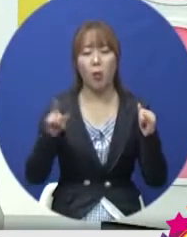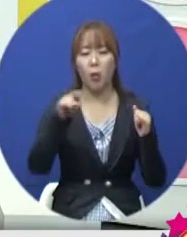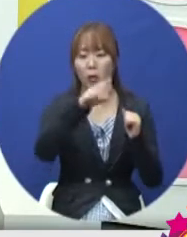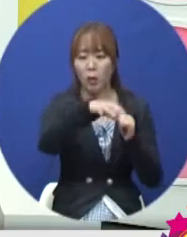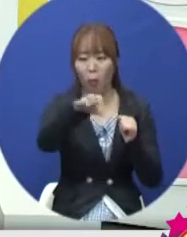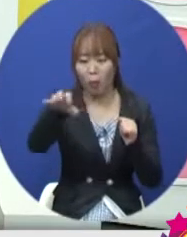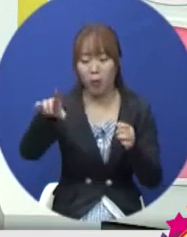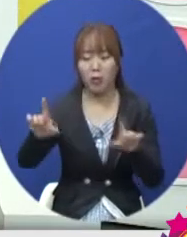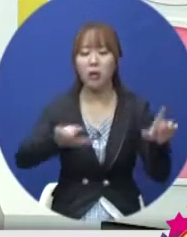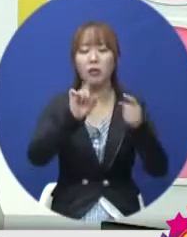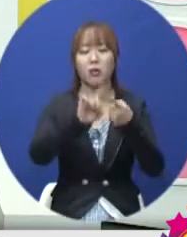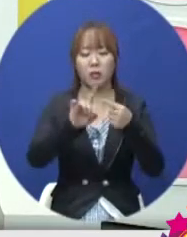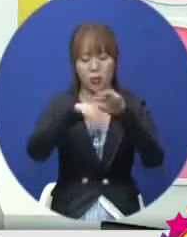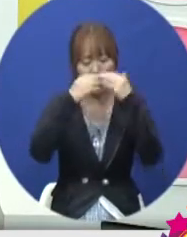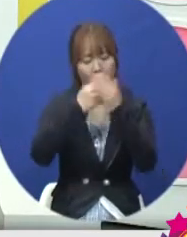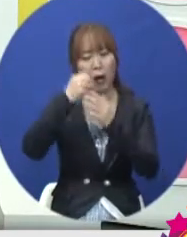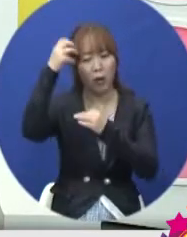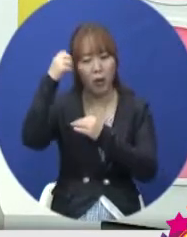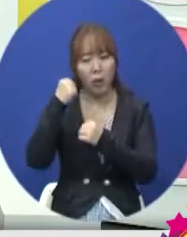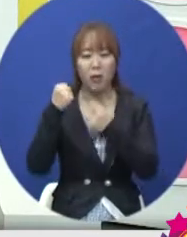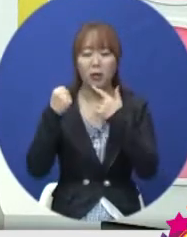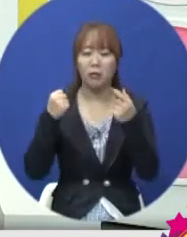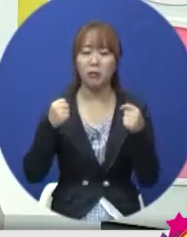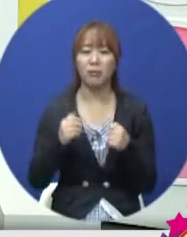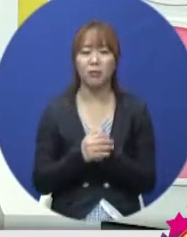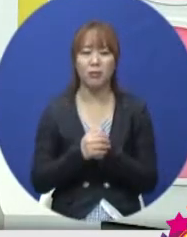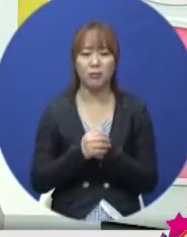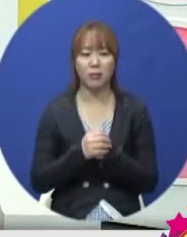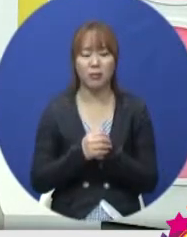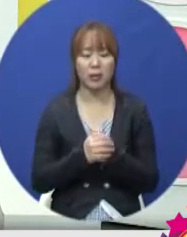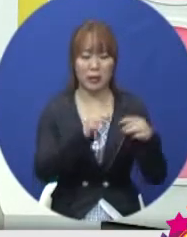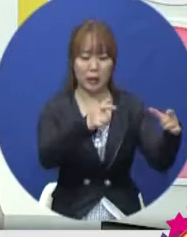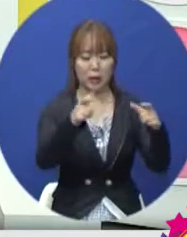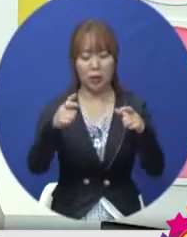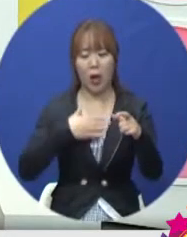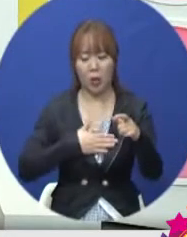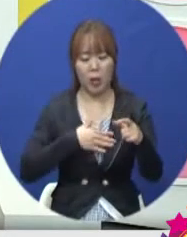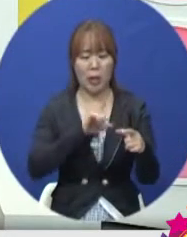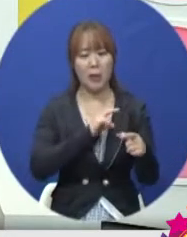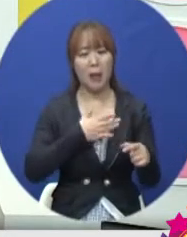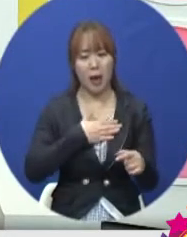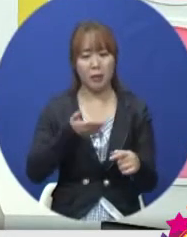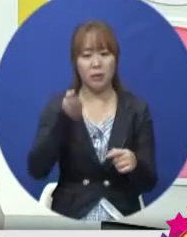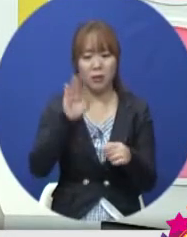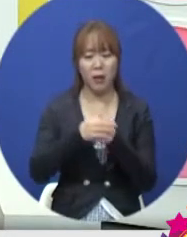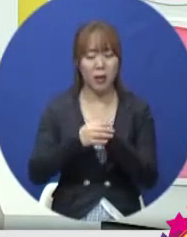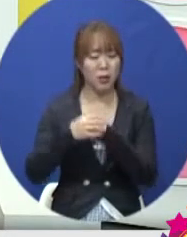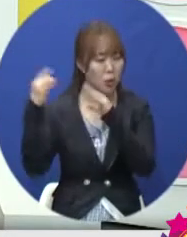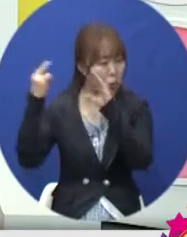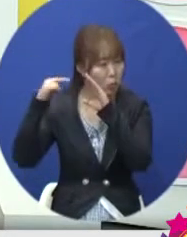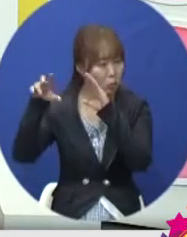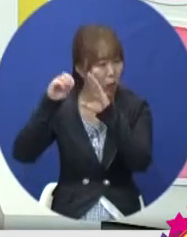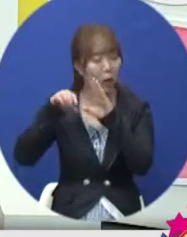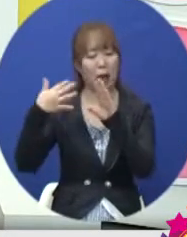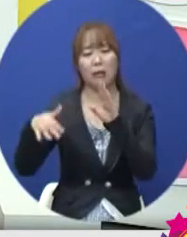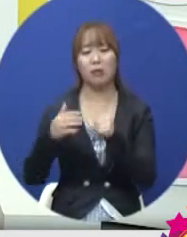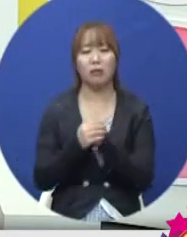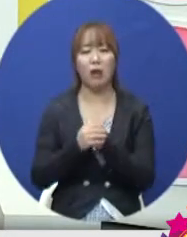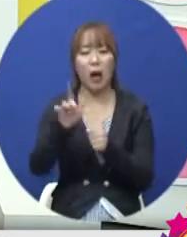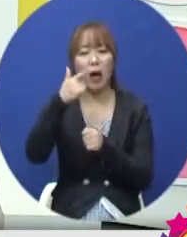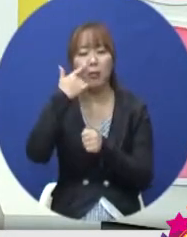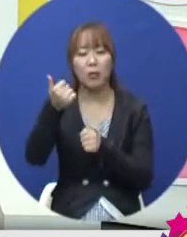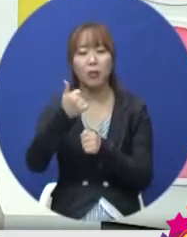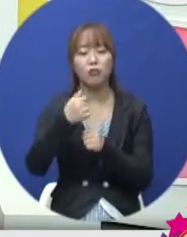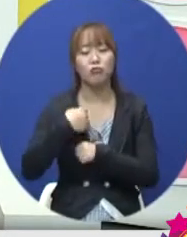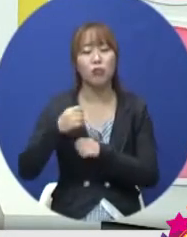살고 계셨는지를 다 외우시잖아요. 예, 그 기억은 알고 이름도 아는데 이제 소식을 네. 모르니까요. 그럼 아버님이